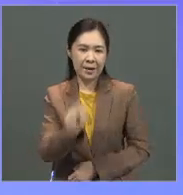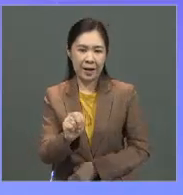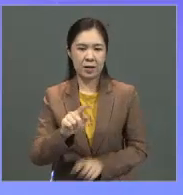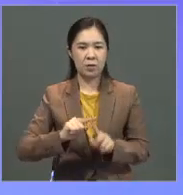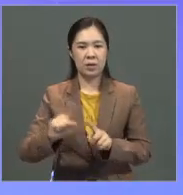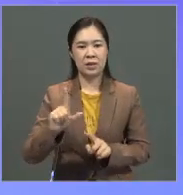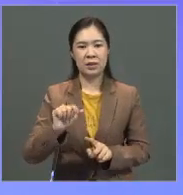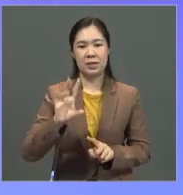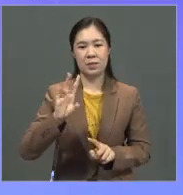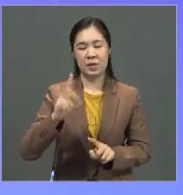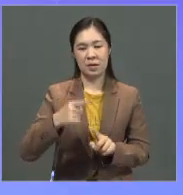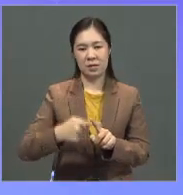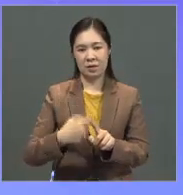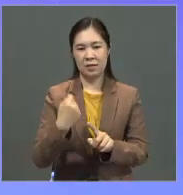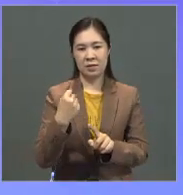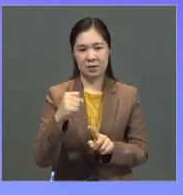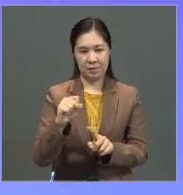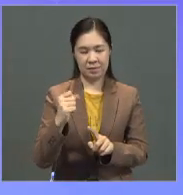คือเรื่องของธุรกิจที่ได้รับผลกระทบจากสถานการณ์โควิศิษฏ์อ้าวแน่นอนนอกจากเรื่องของการท่องเที่ยวต้องบอกว่าธุรกิจการบินนี่แหละที่ได้รับผลกระทบโดยตรงล่าสุดคาสายการบินนกแอร์ก็เป็นอีกหนึ่งสายการบินนะคะที่ตอนนี้ได้ยื่นคำร้องขอฟื้นฟูกิจการต่อศาลล้มละลายกลางอ่ะซึ่งถือว่าตามหลังการบินไทยที่ยื่นไปแล้วก่อนหน้านี้ศาลก็รับคำร้องนะคะแล้วก็นัดไต่สวนในวันที่27